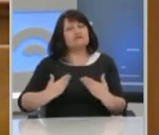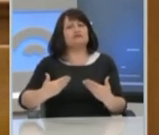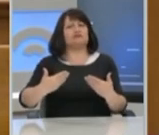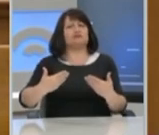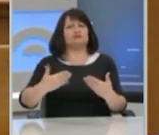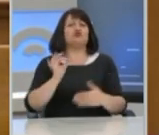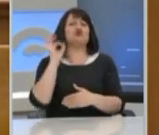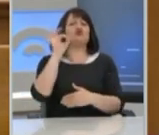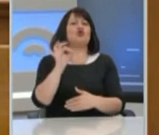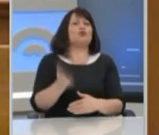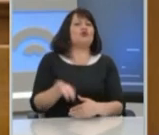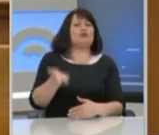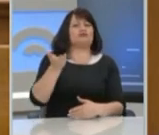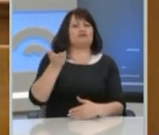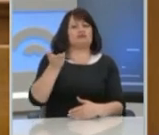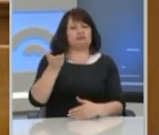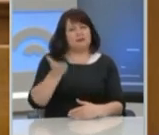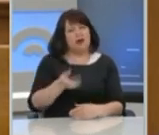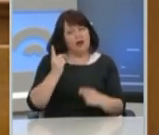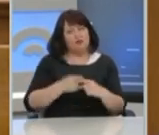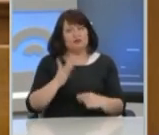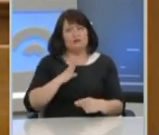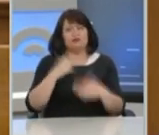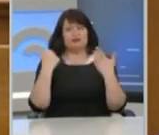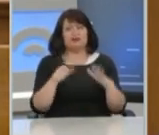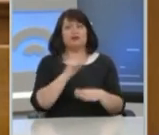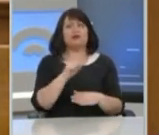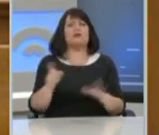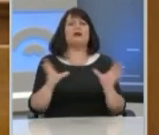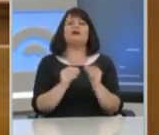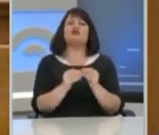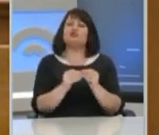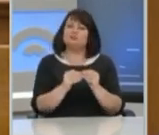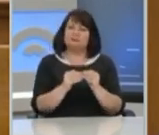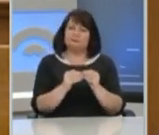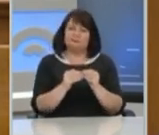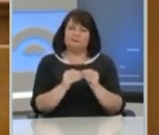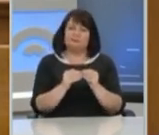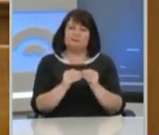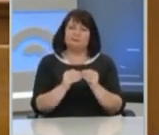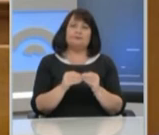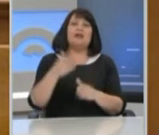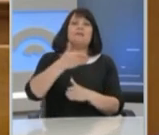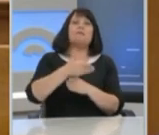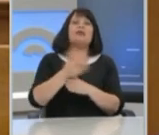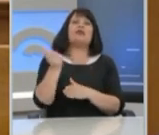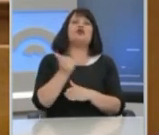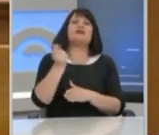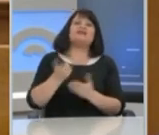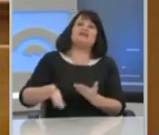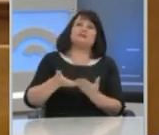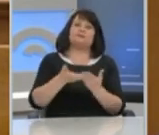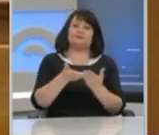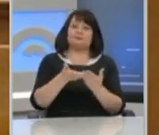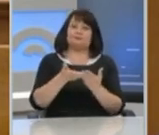αυτά τα κοινωνικά στρώματα. 600 εκατομμύρια ευρώ για την επιδότηση ενοικίου που θα